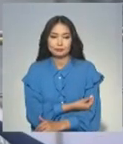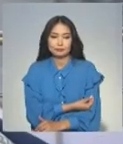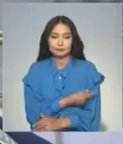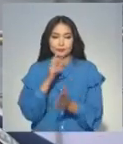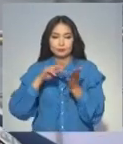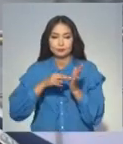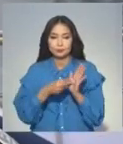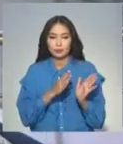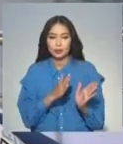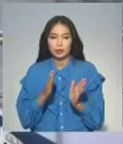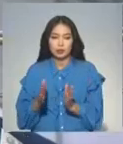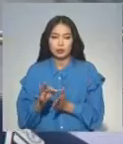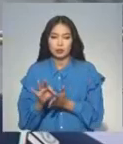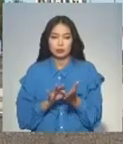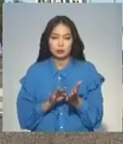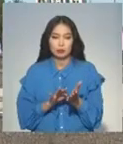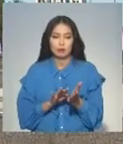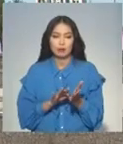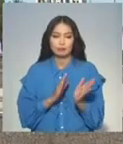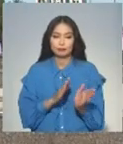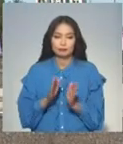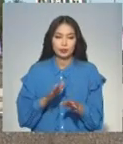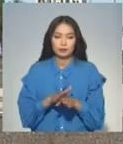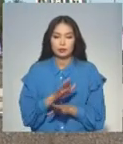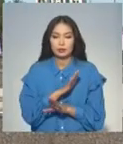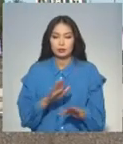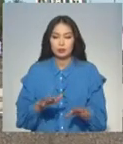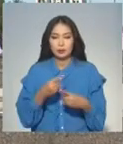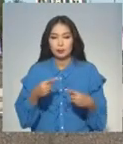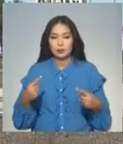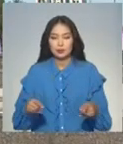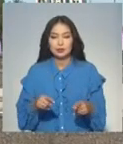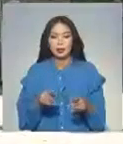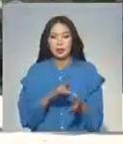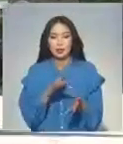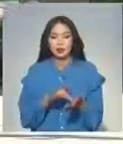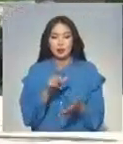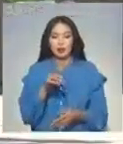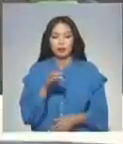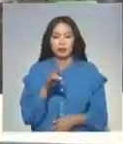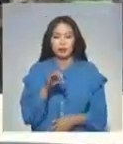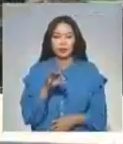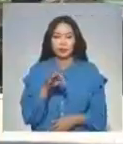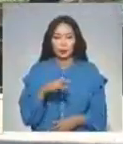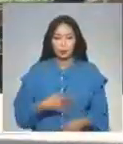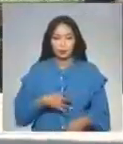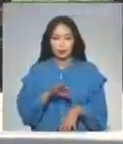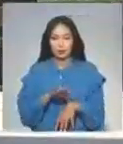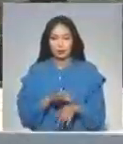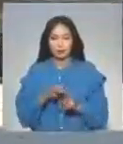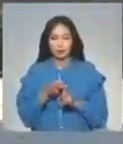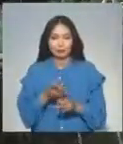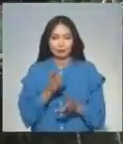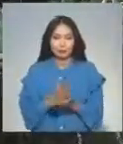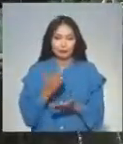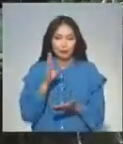жоспарлы егулерін дер кезінде алмаған. Бұдан бөлек бас қалада ковидке ұқсас энтеровирус өршіп барады. Ол лас бассейн, су